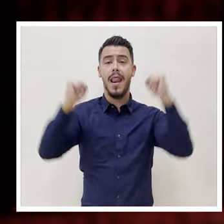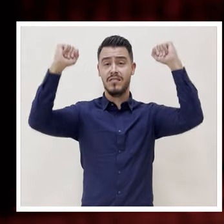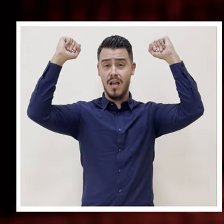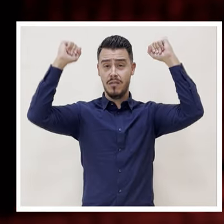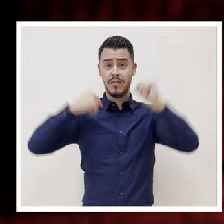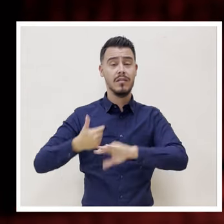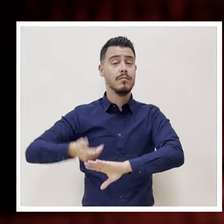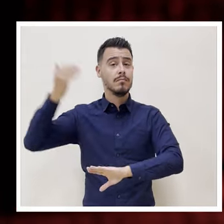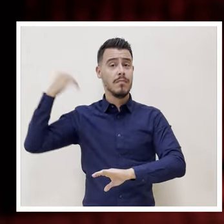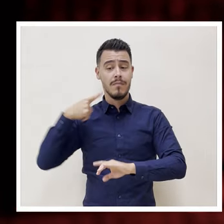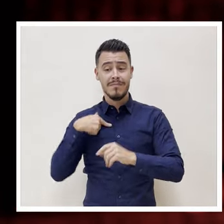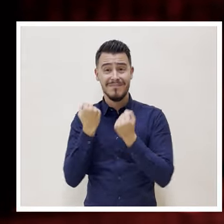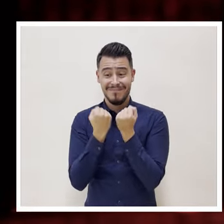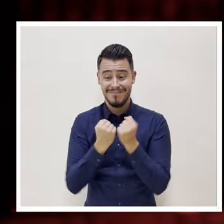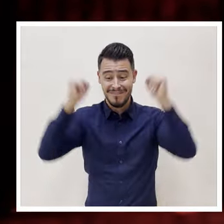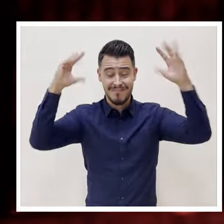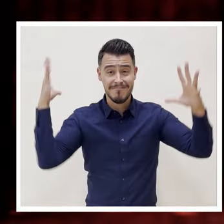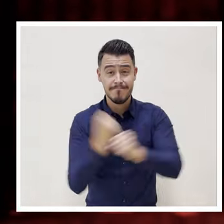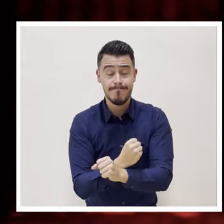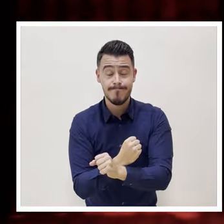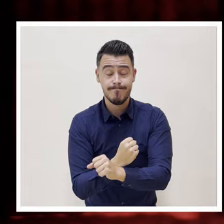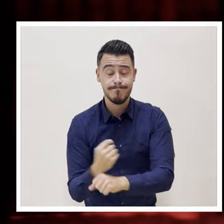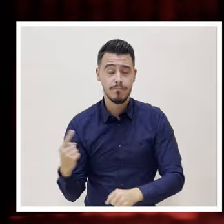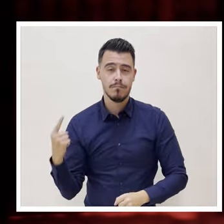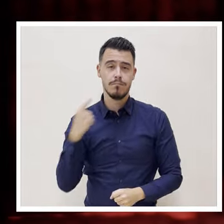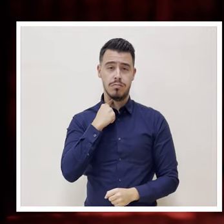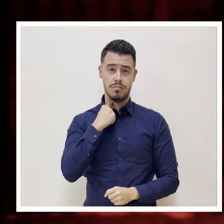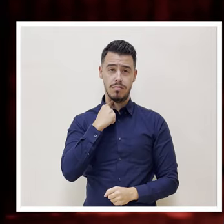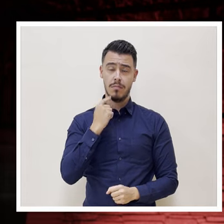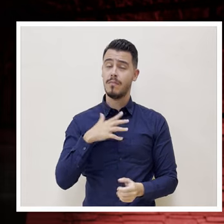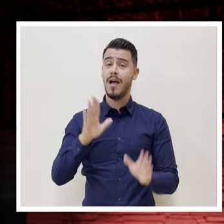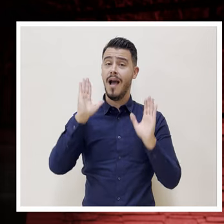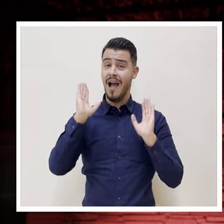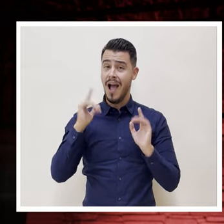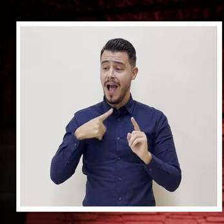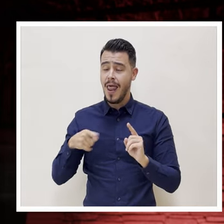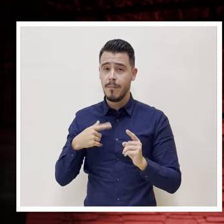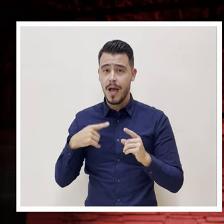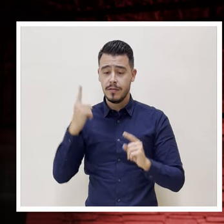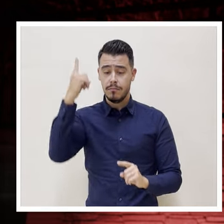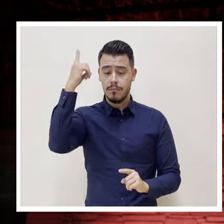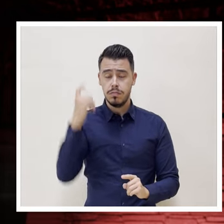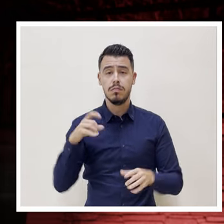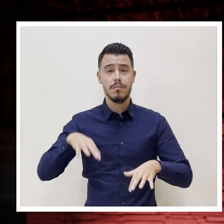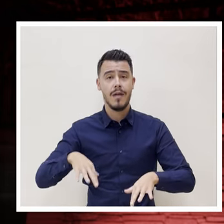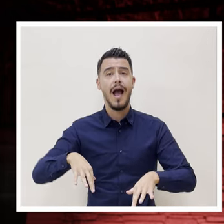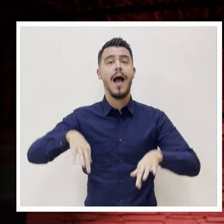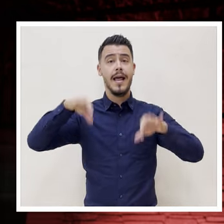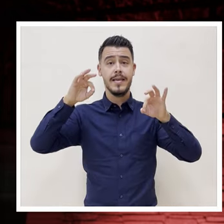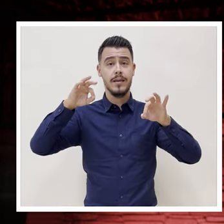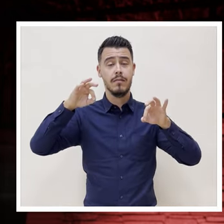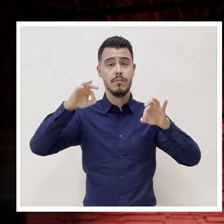Επαναστάσεως η οποία, παρότι δεν είχε τα ποθούμενα αποτελέσματα, συνέβαλε καθοριστικά